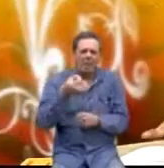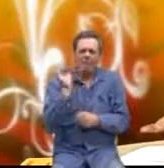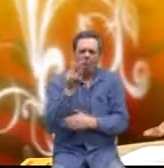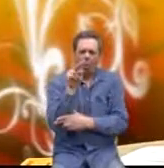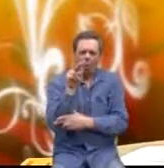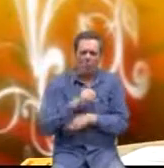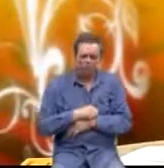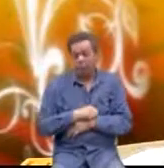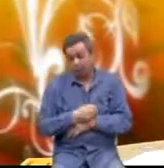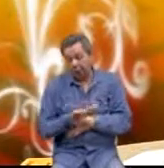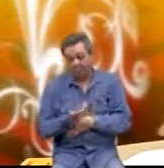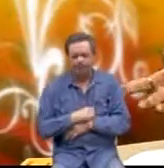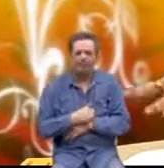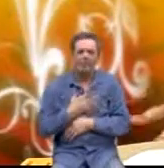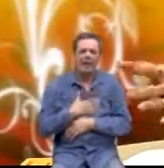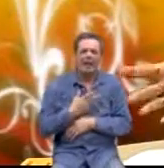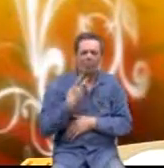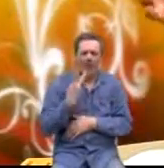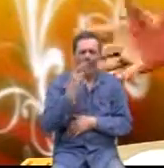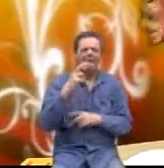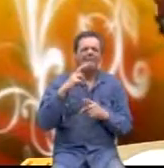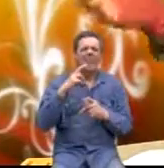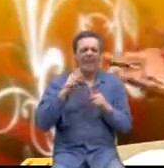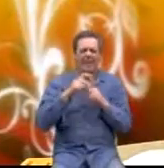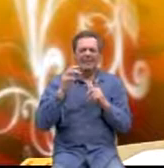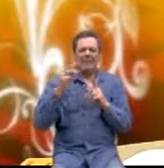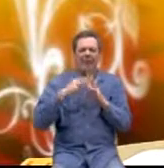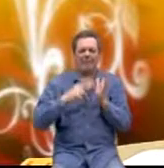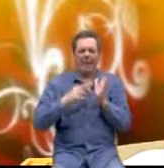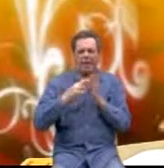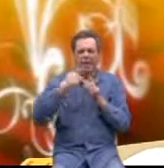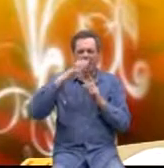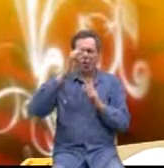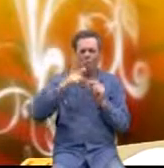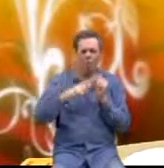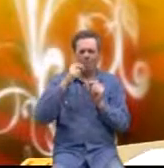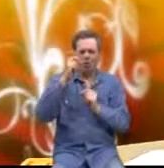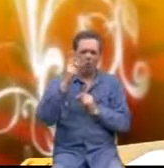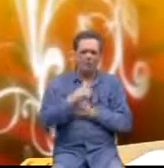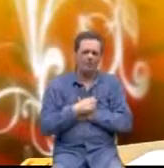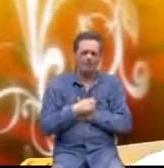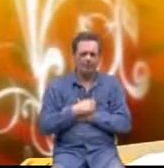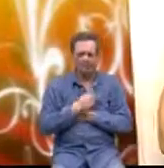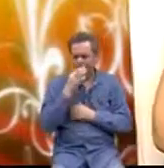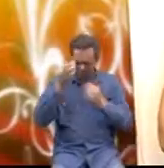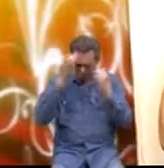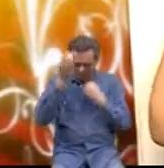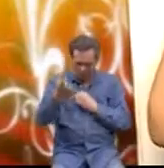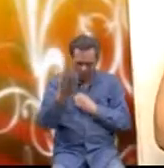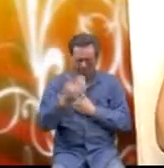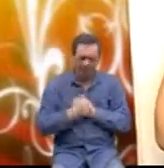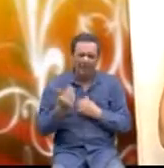Jel tako? Draga moja Vedrana Topić, vi se već slažete s našom filozofijom pristupa. Dobar dan, da slažem